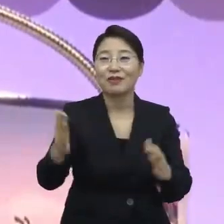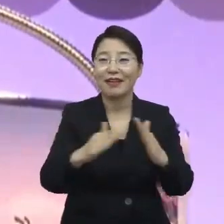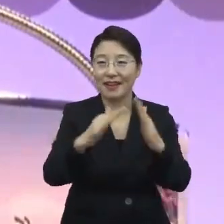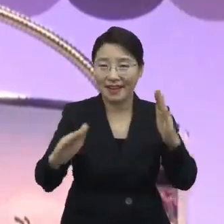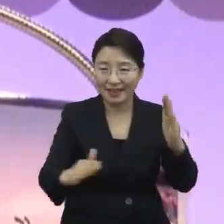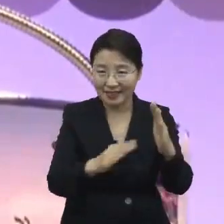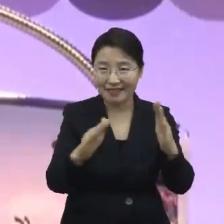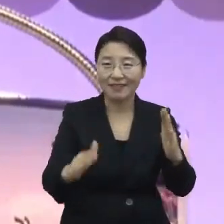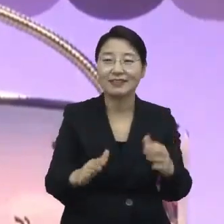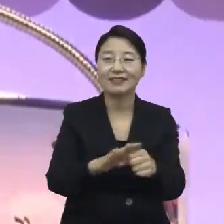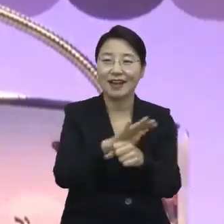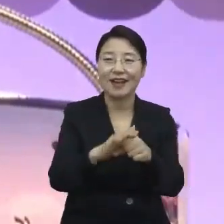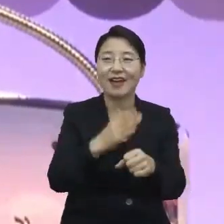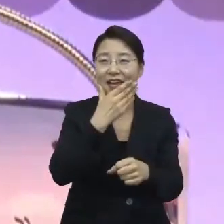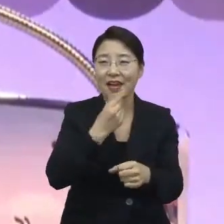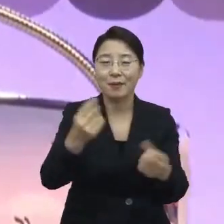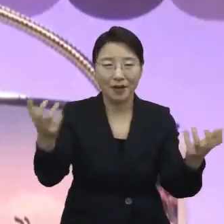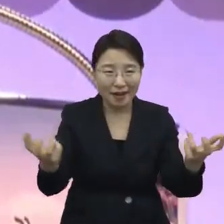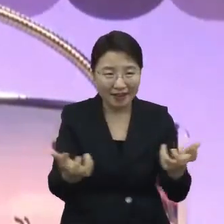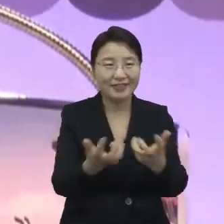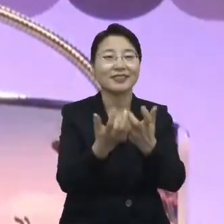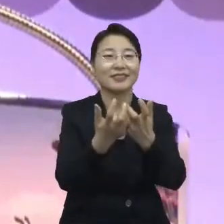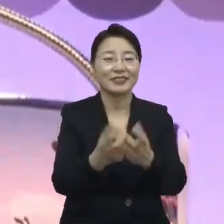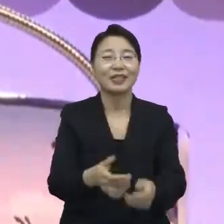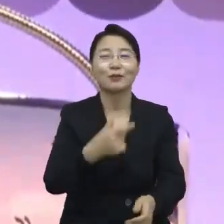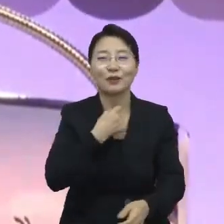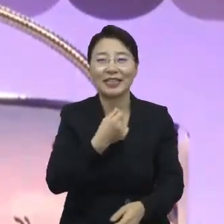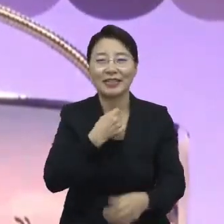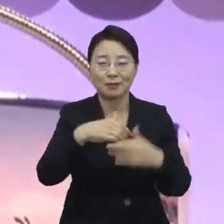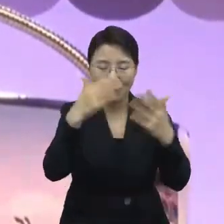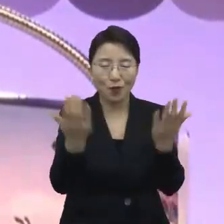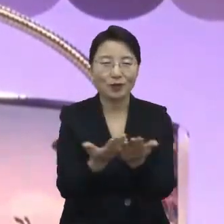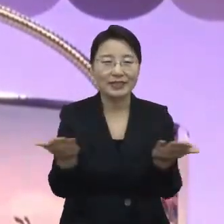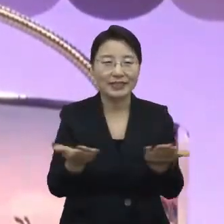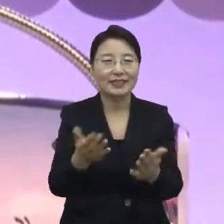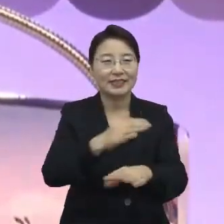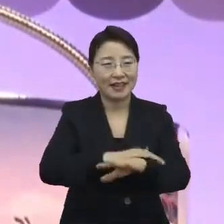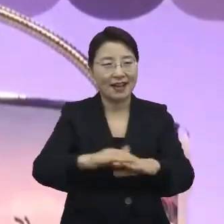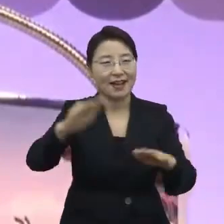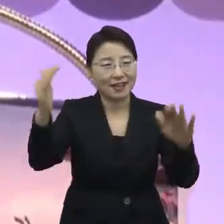사랑과 행복이 가득하시고 소망하시는